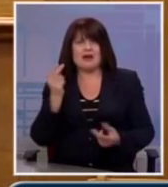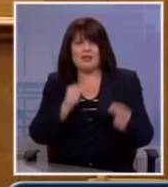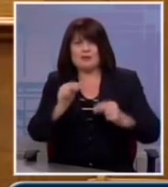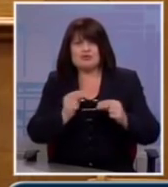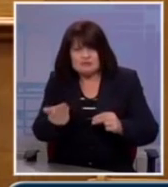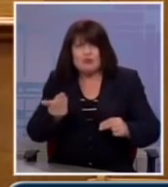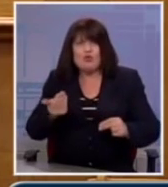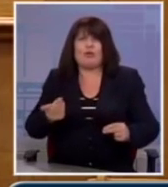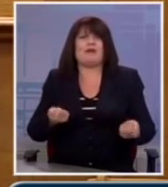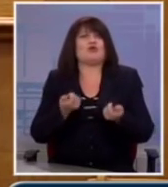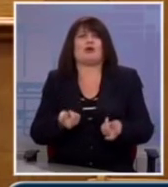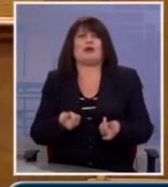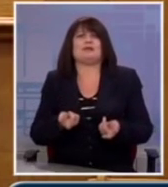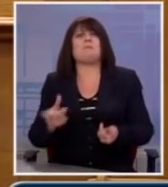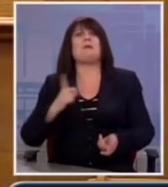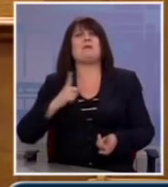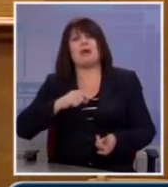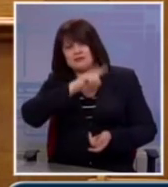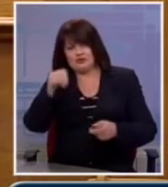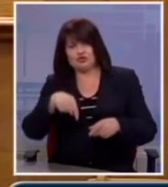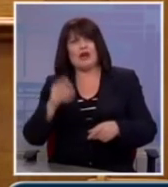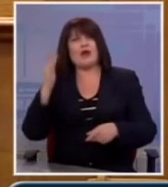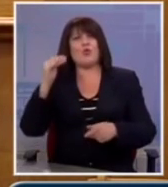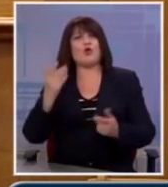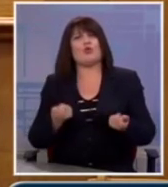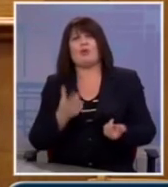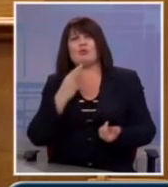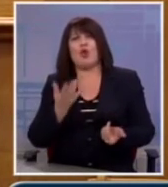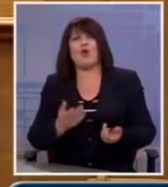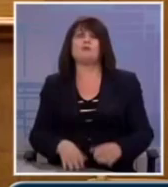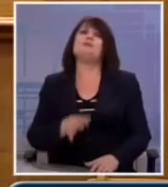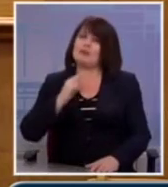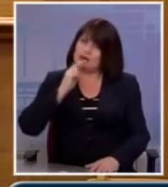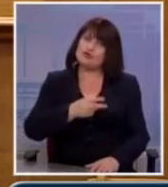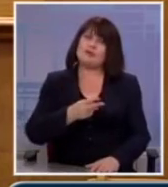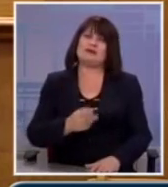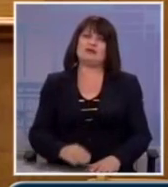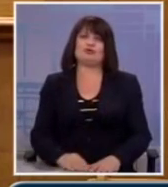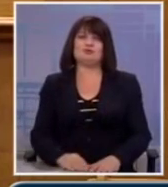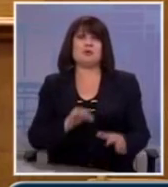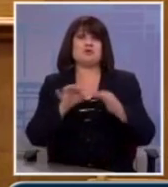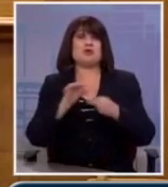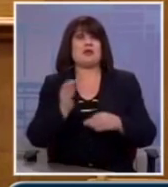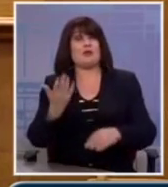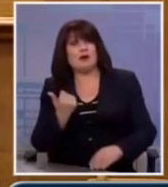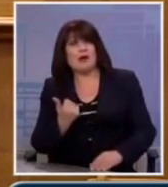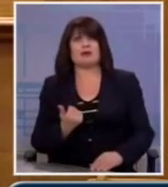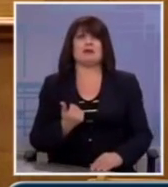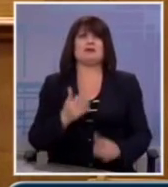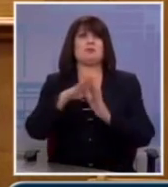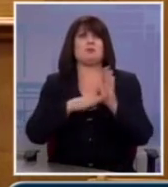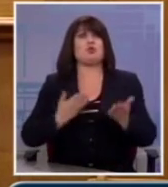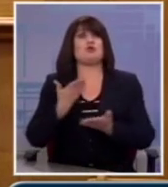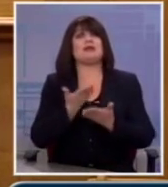πολύ νωρίτερα? Γιατί περιμένετε να φτάσουμε στον Ιούλιο? Θα σας πω εγώ το γιατί. Γιατί δεν είχατε σχέδιο, γιατί δεν είχατε